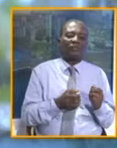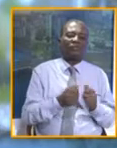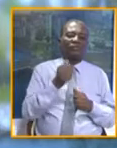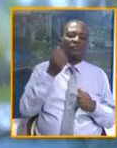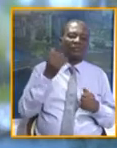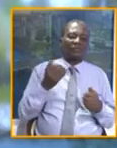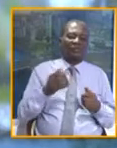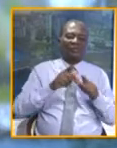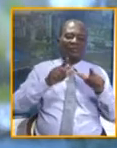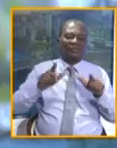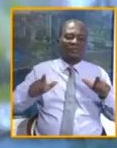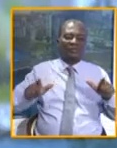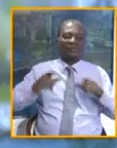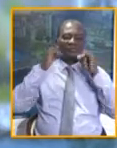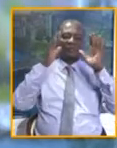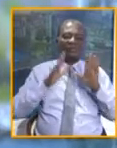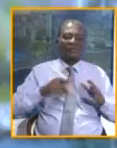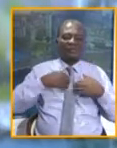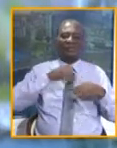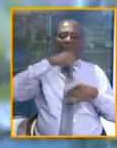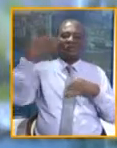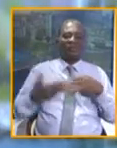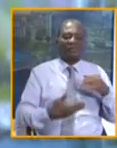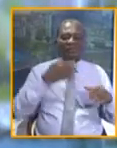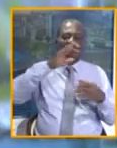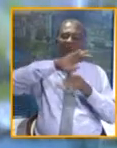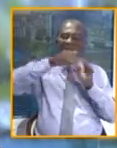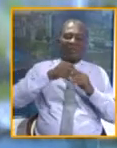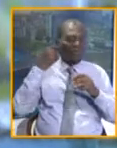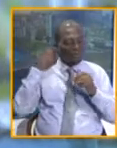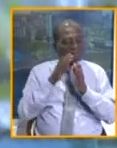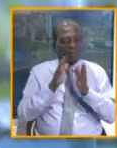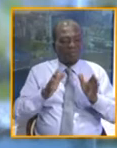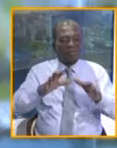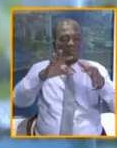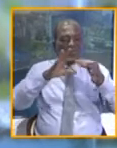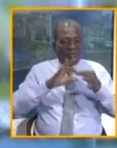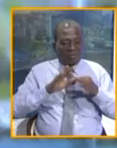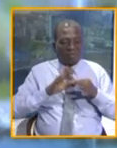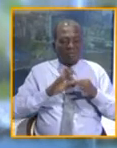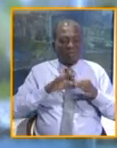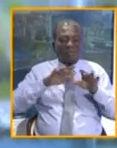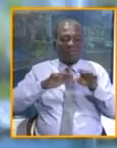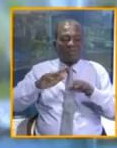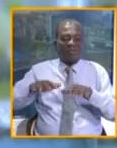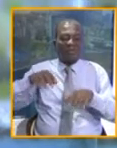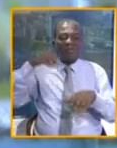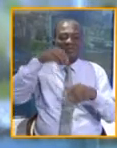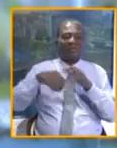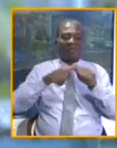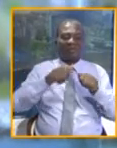la Ligue ivoirienne des secrétaires a invité toutes les secrétaires de Côte d'Ivoire à s'approprier le digital dans les